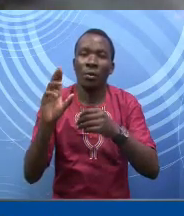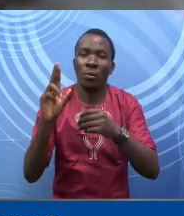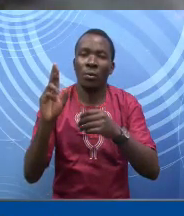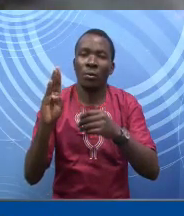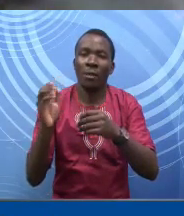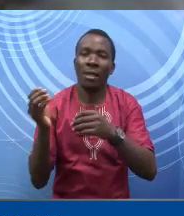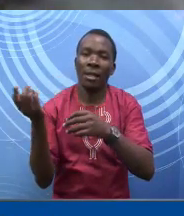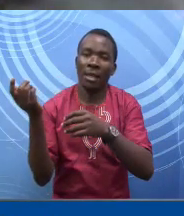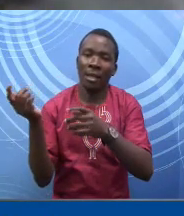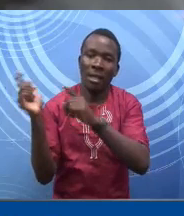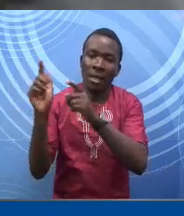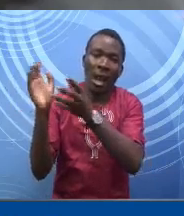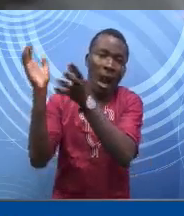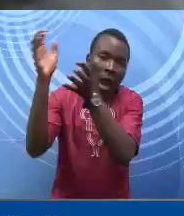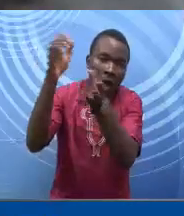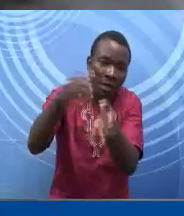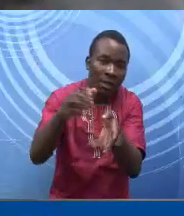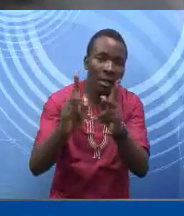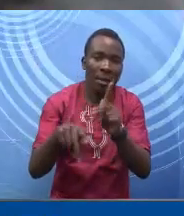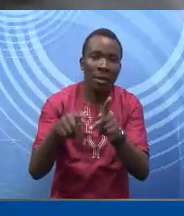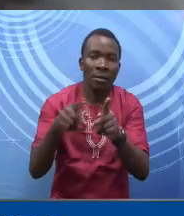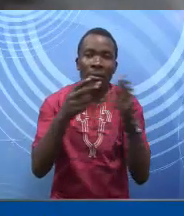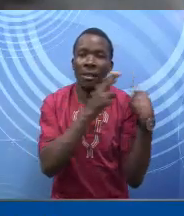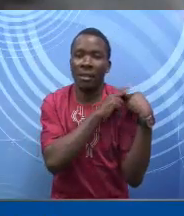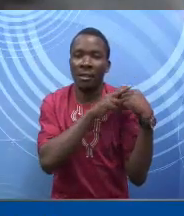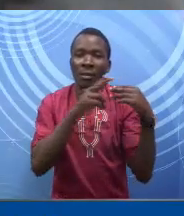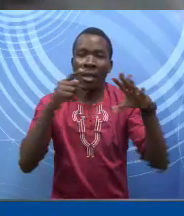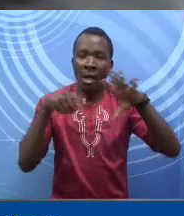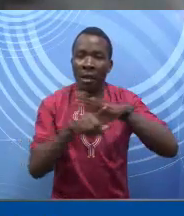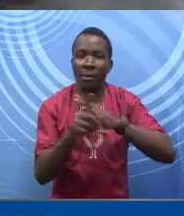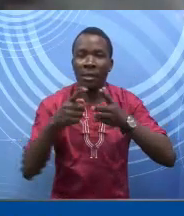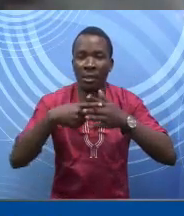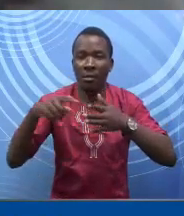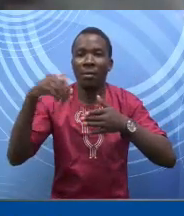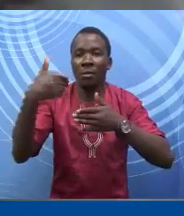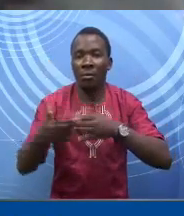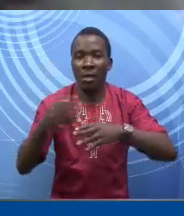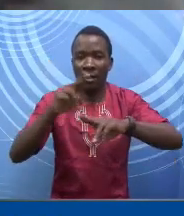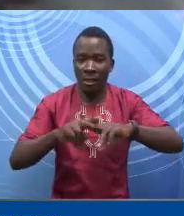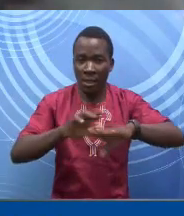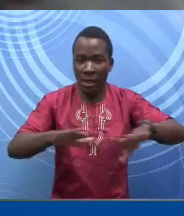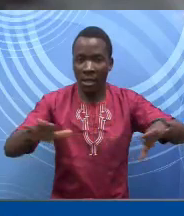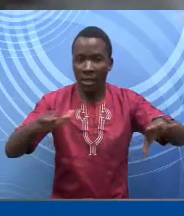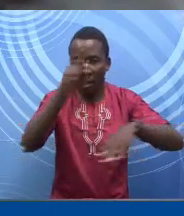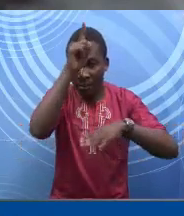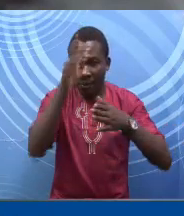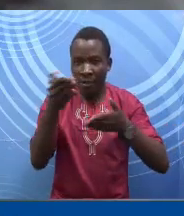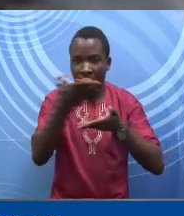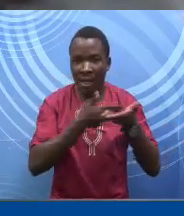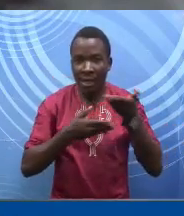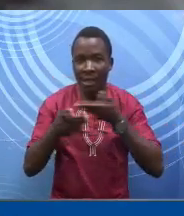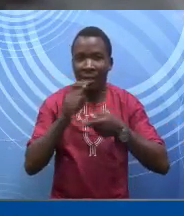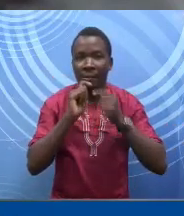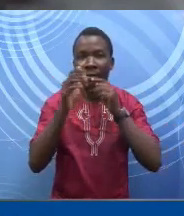ateruwe n'abashinzwe abinjira n'abasohoka muri iki gihugu bamwicaza hasi. Aba baturage baganira